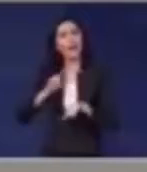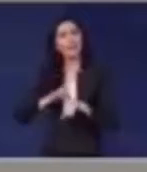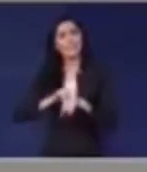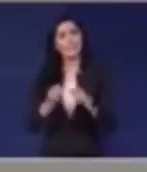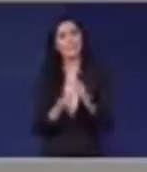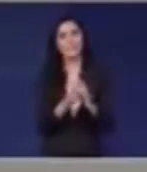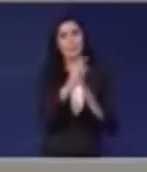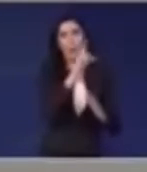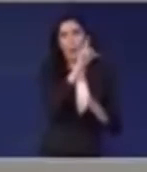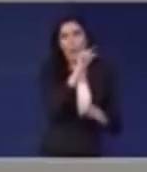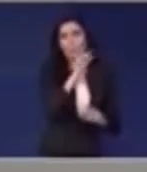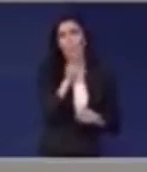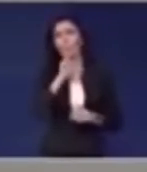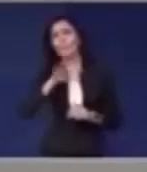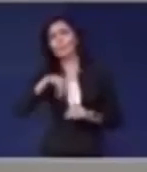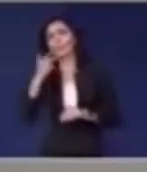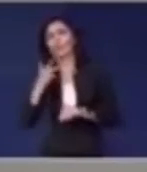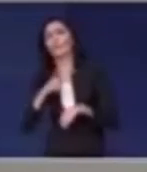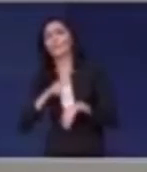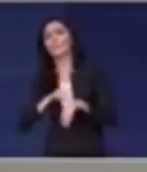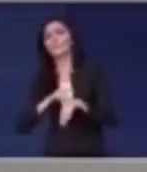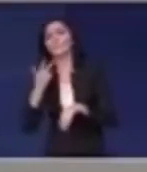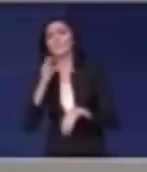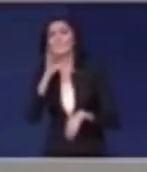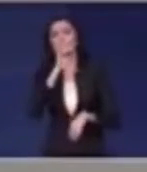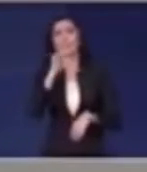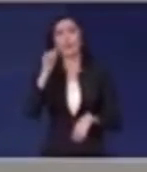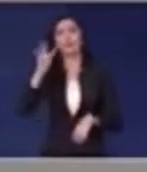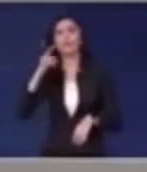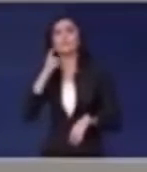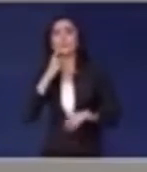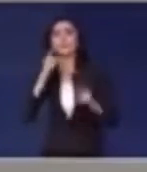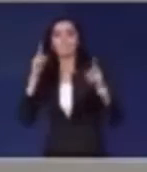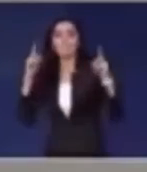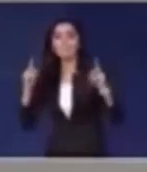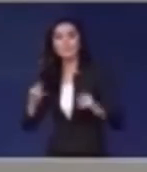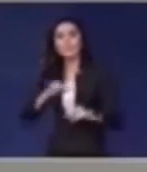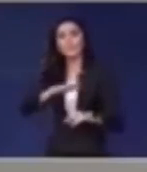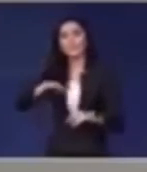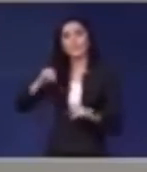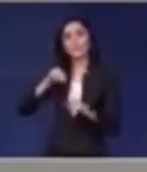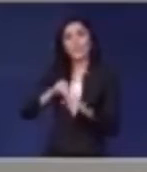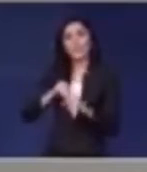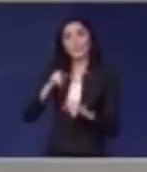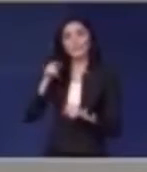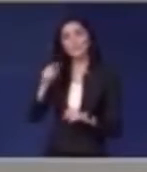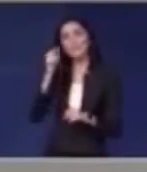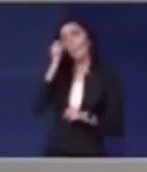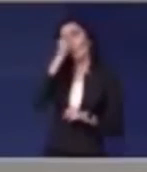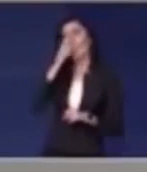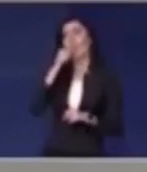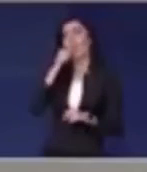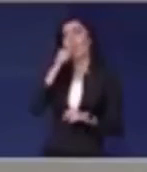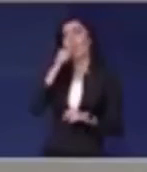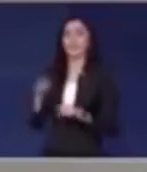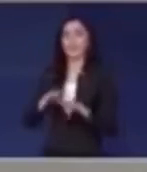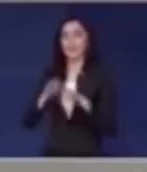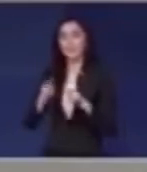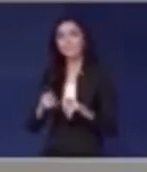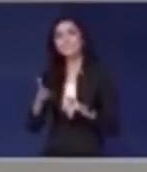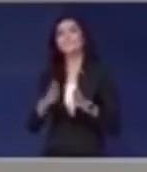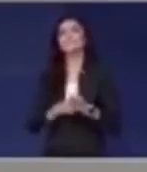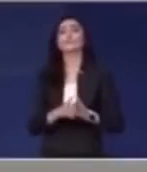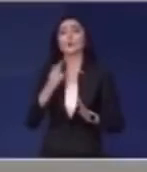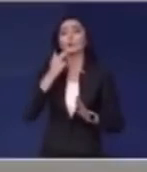saatler arasında 0-14 yaş grubu çocuklarımız için benzer bir kolaylığı Devlet bu